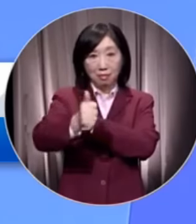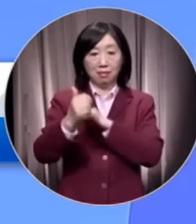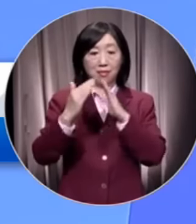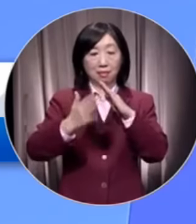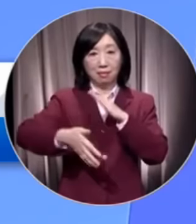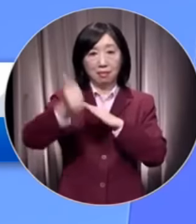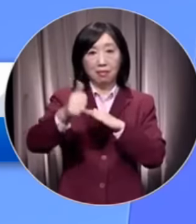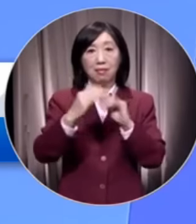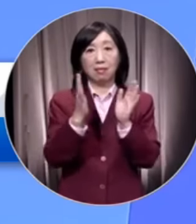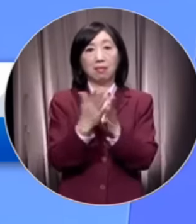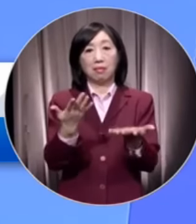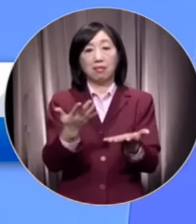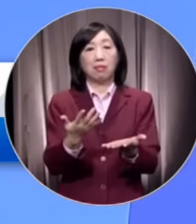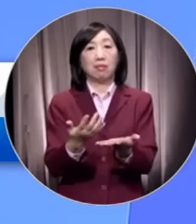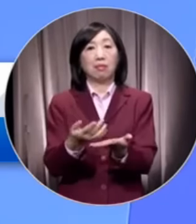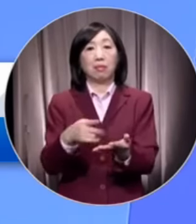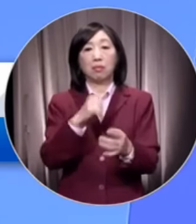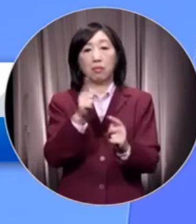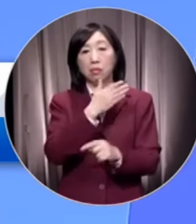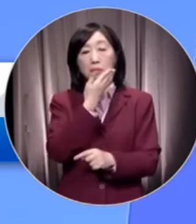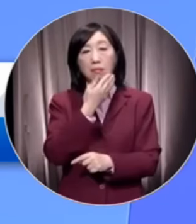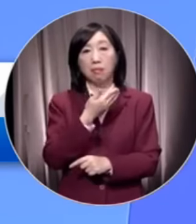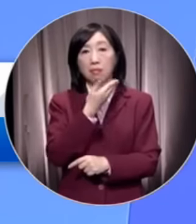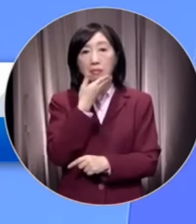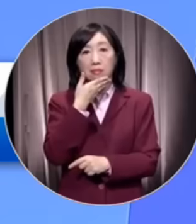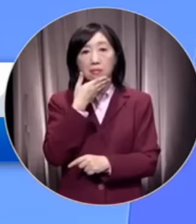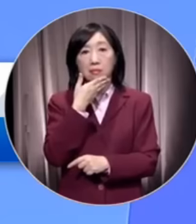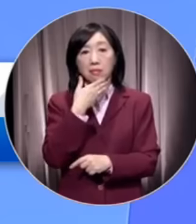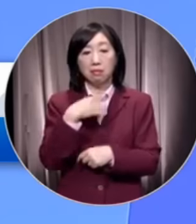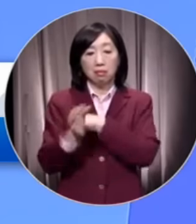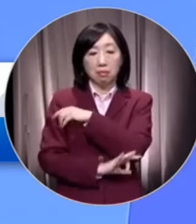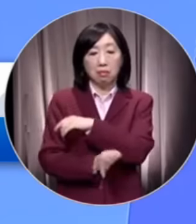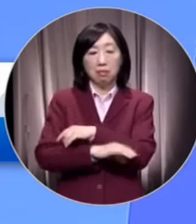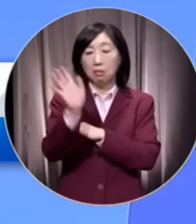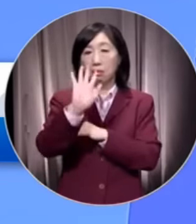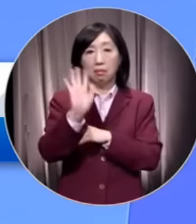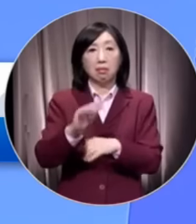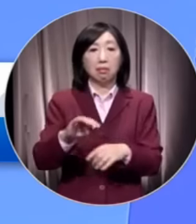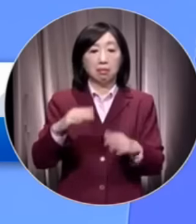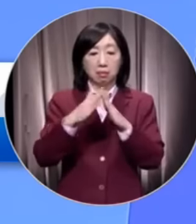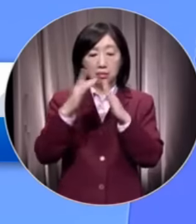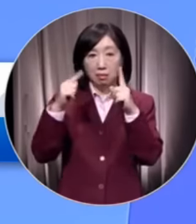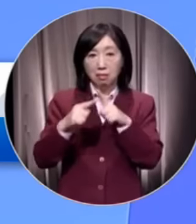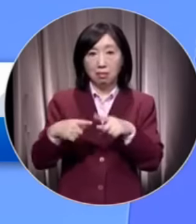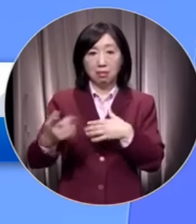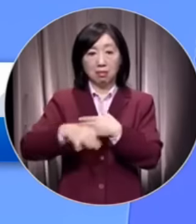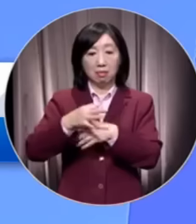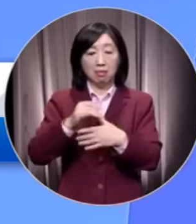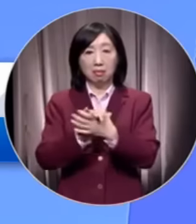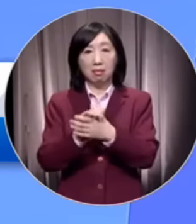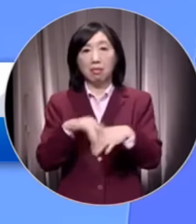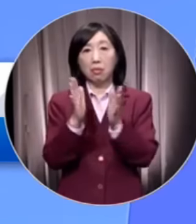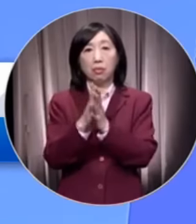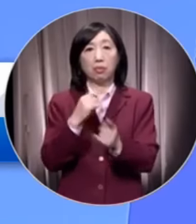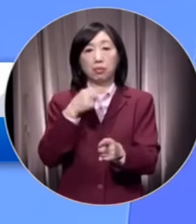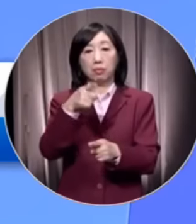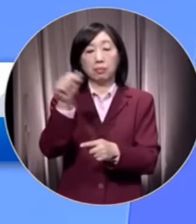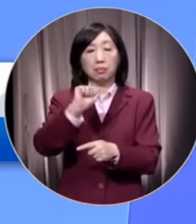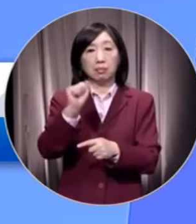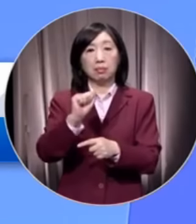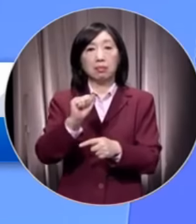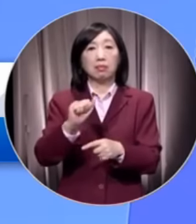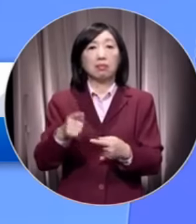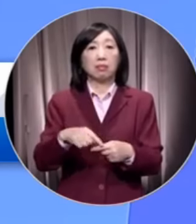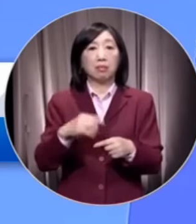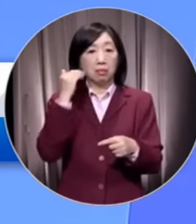容许有任何的利益勾结，更不容许任何家人或任何相关人士的作为，如果违者一律严